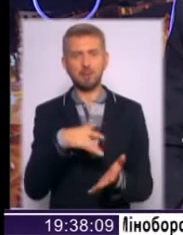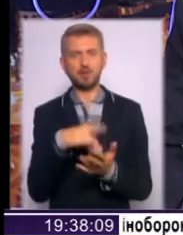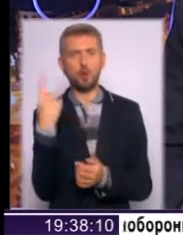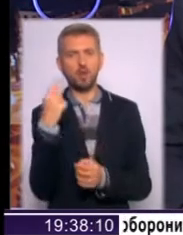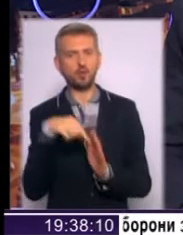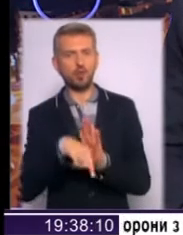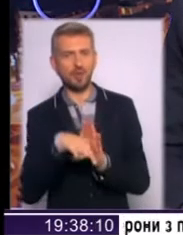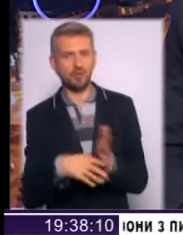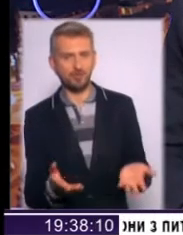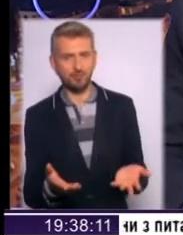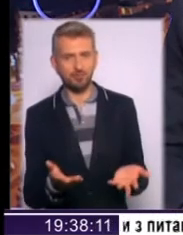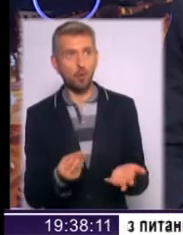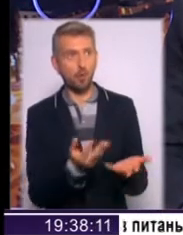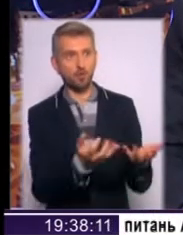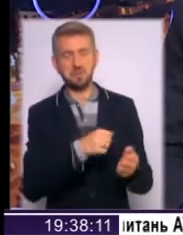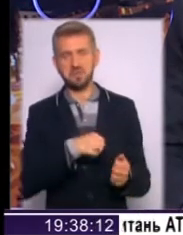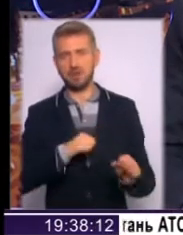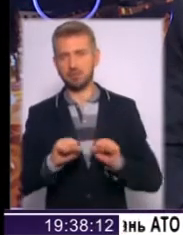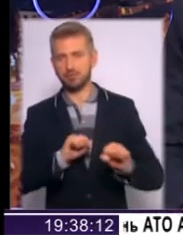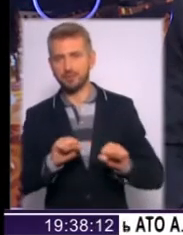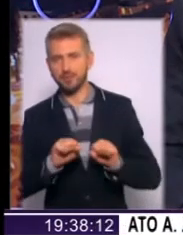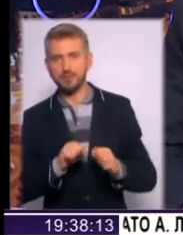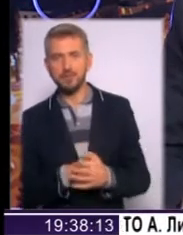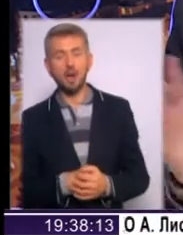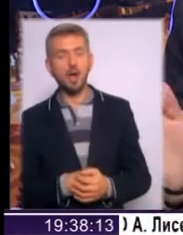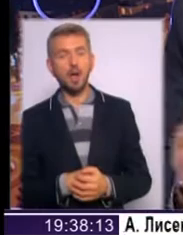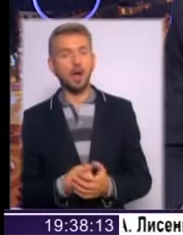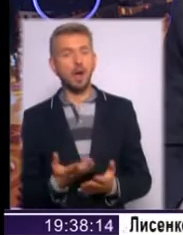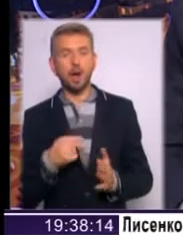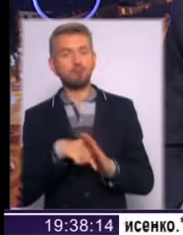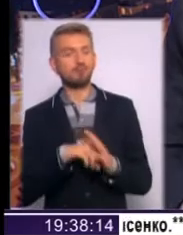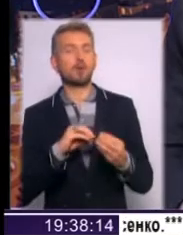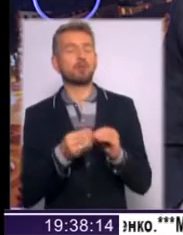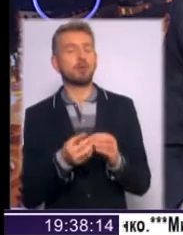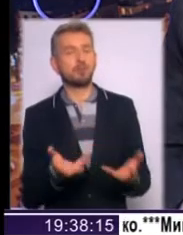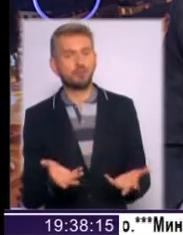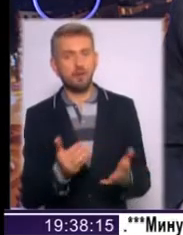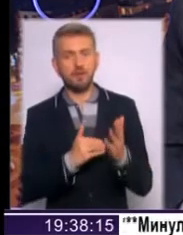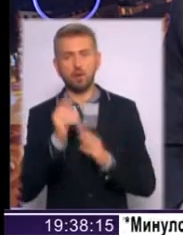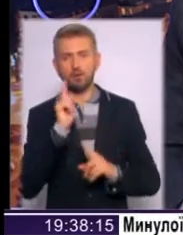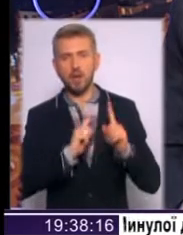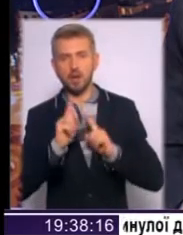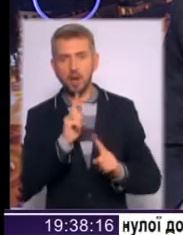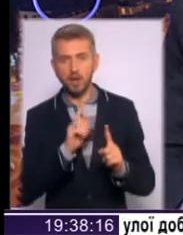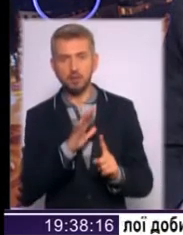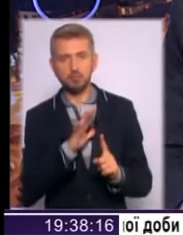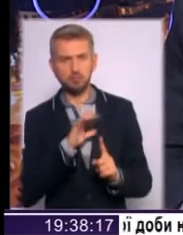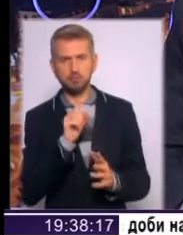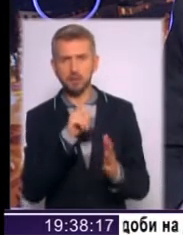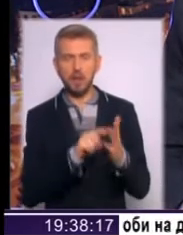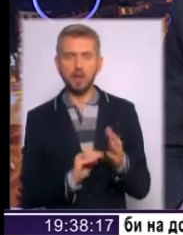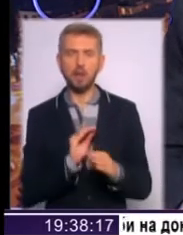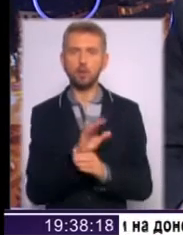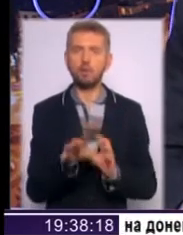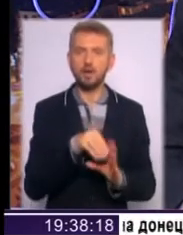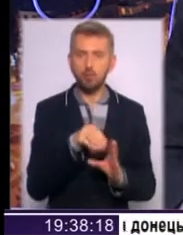значення. Угу. Психологічний фактор в тому, да, Голова Верховної Ради зачепив питання до виборів.